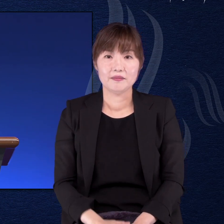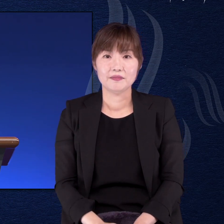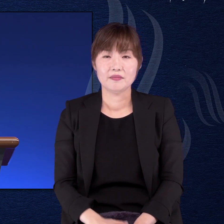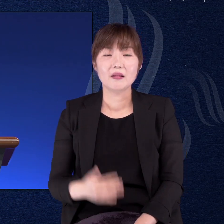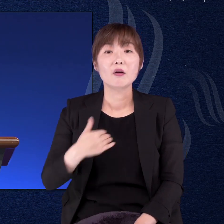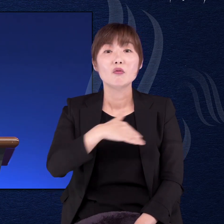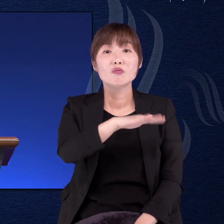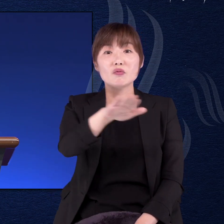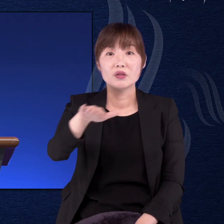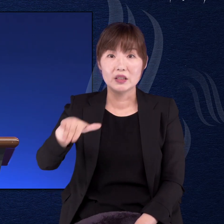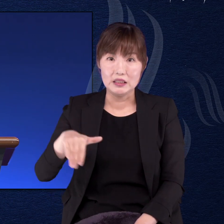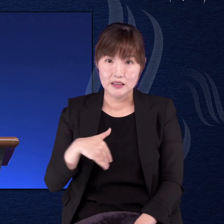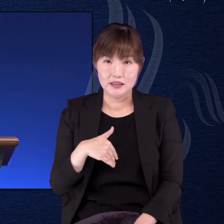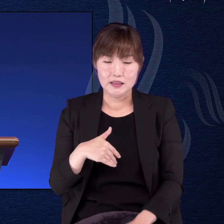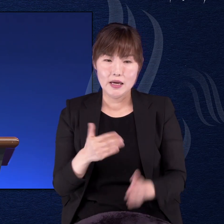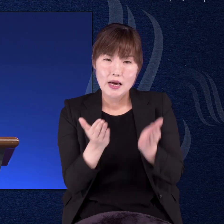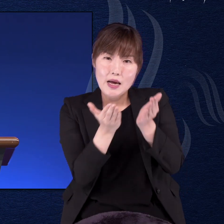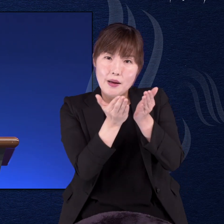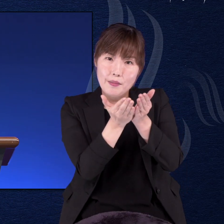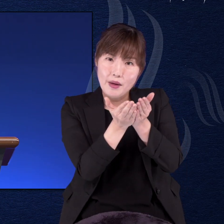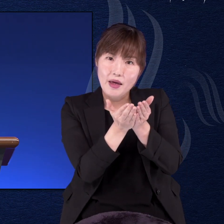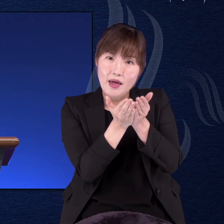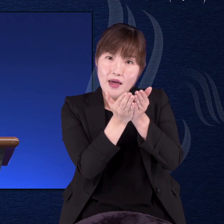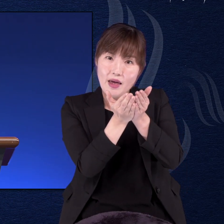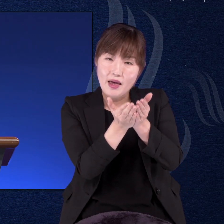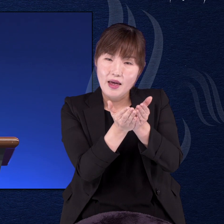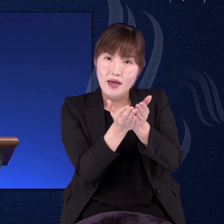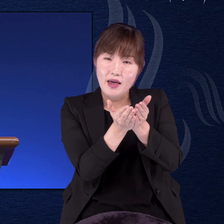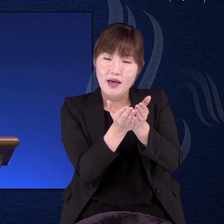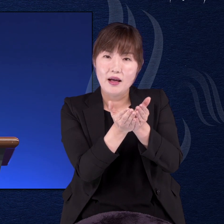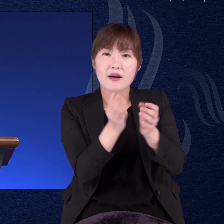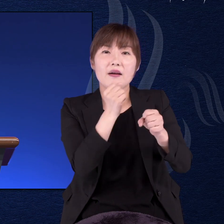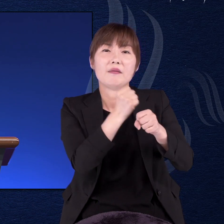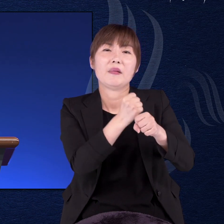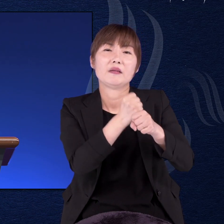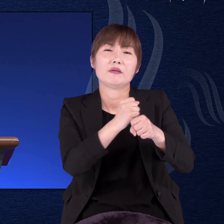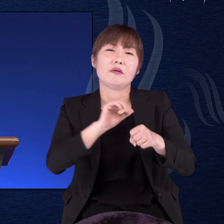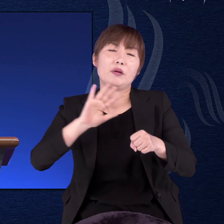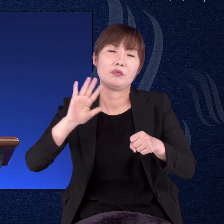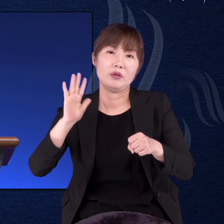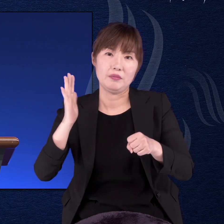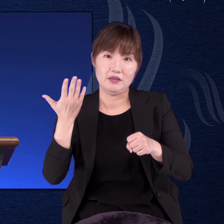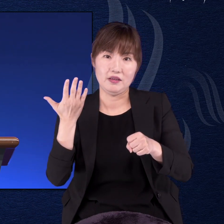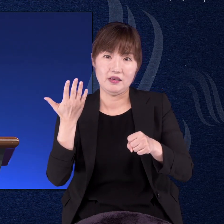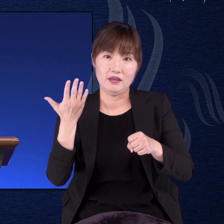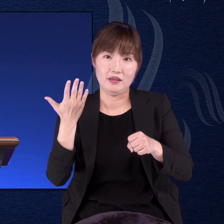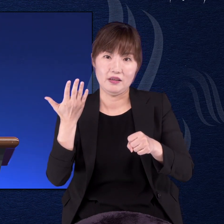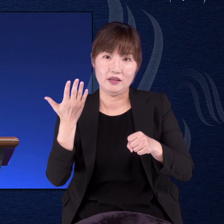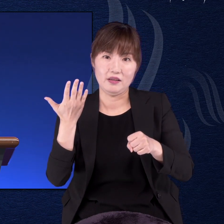우리는 방주를 지어야 합니다. 왜냐하면 구원이라는 약속이